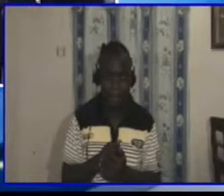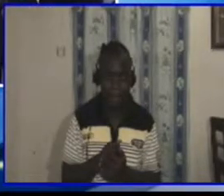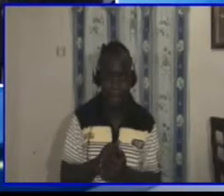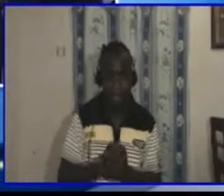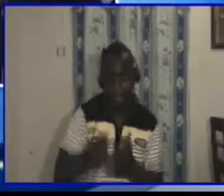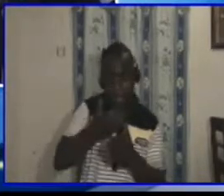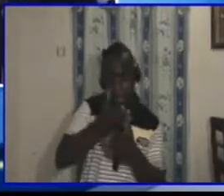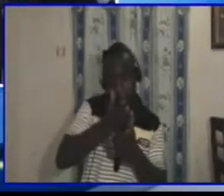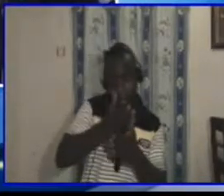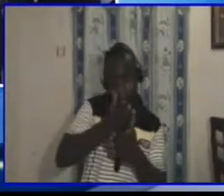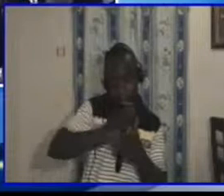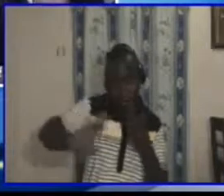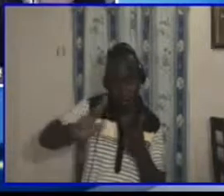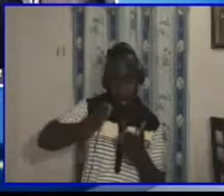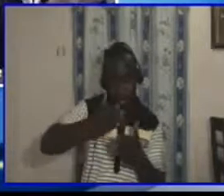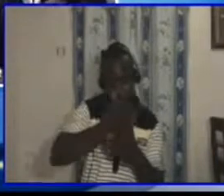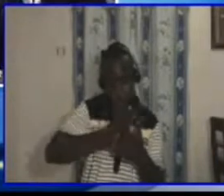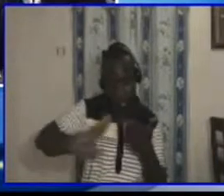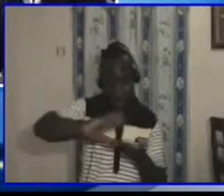accade qualcosa